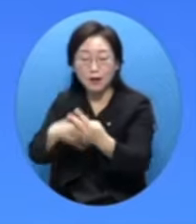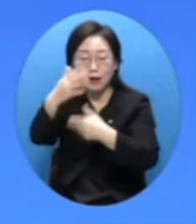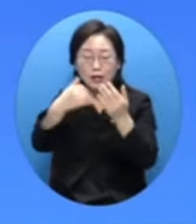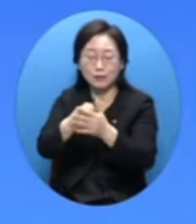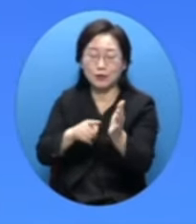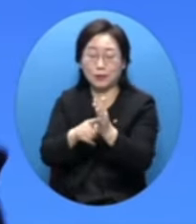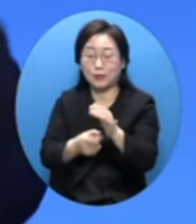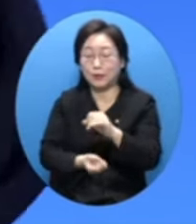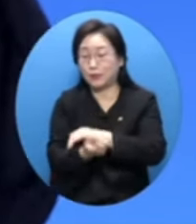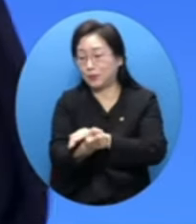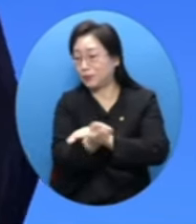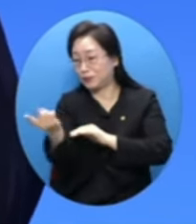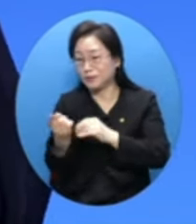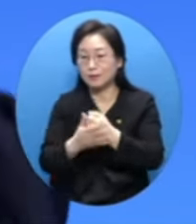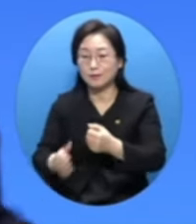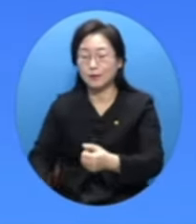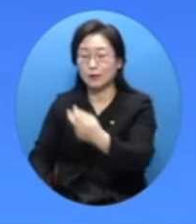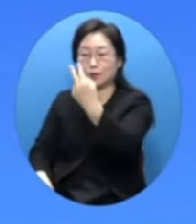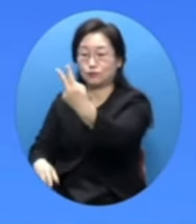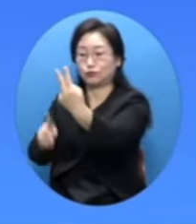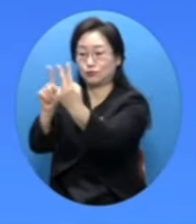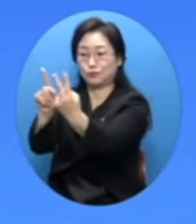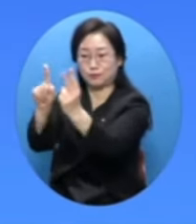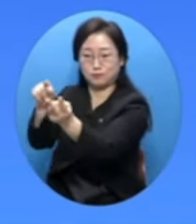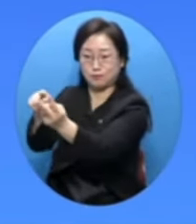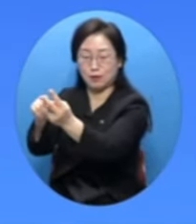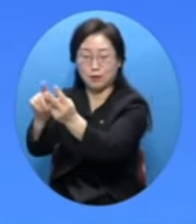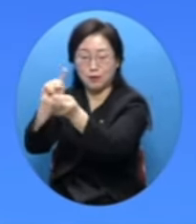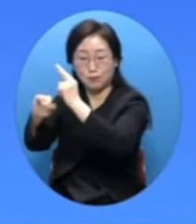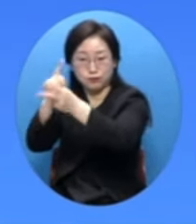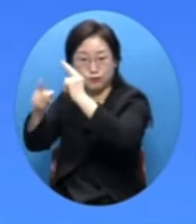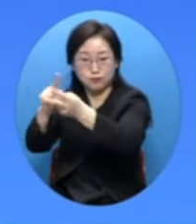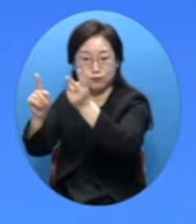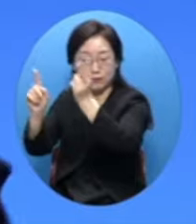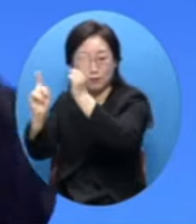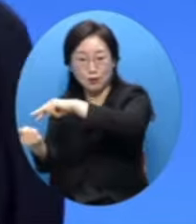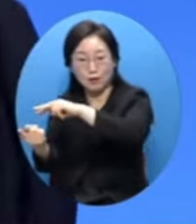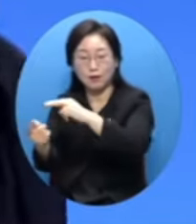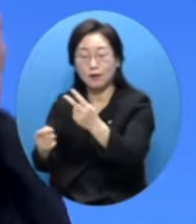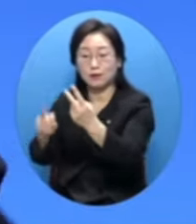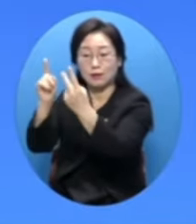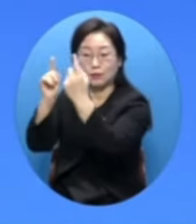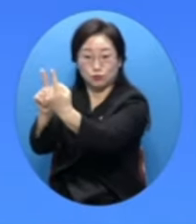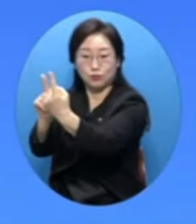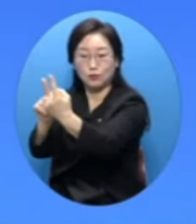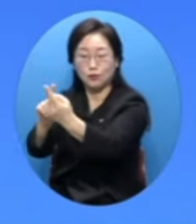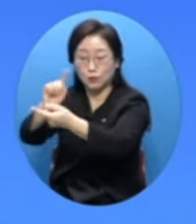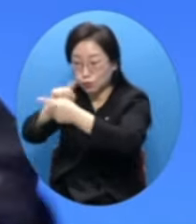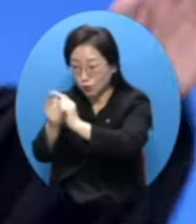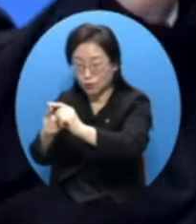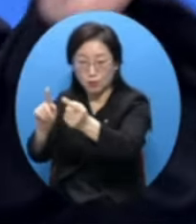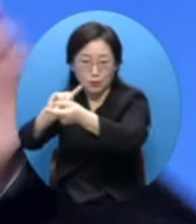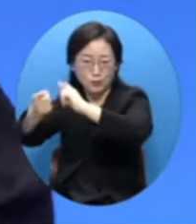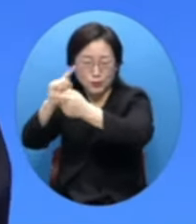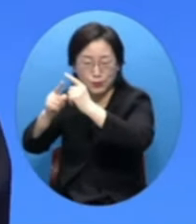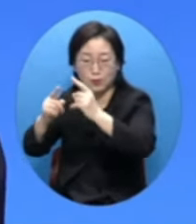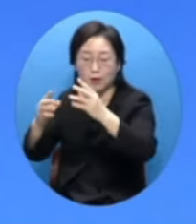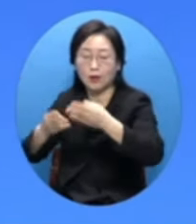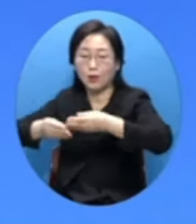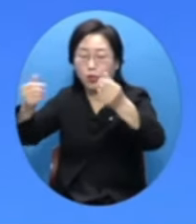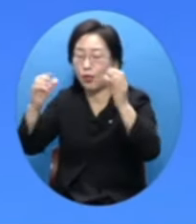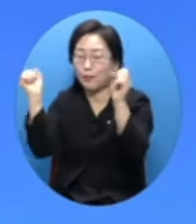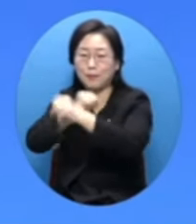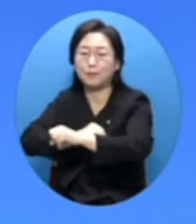진영을 흩어놓으시니까 두 개국이 한 개국을 연합해서 쳐서 진멸하고 남은 두 개국이 서로 싸워서 완전히